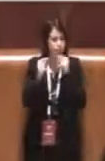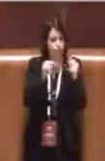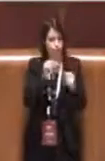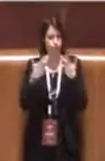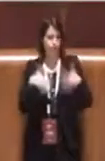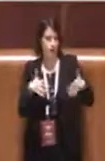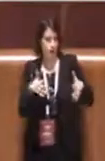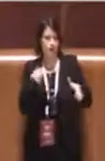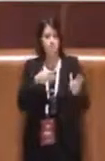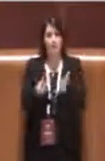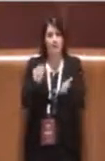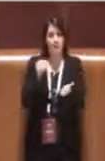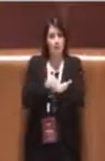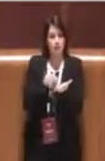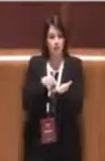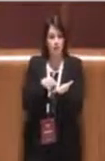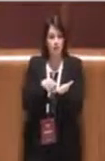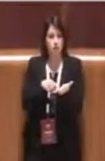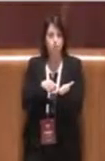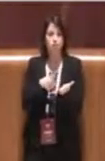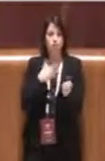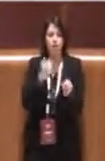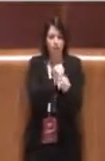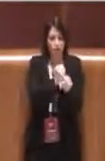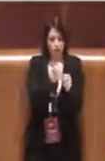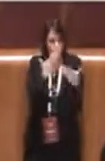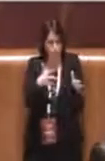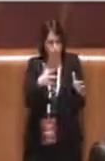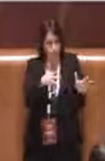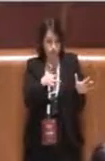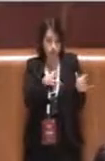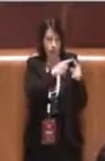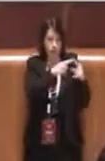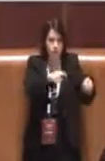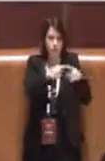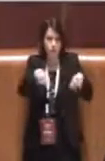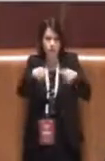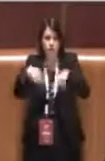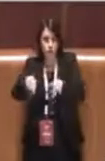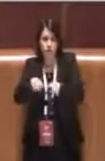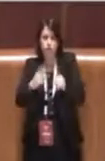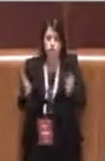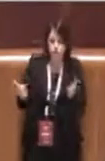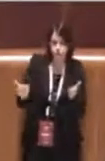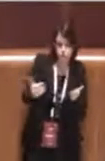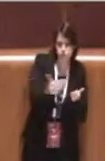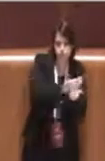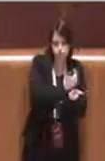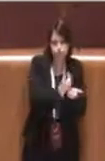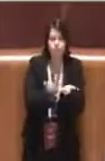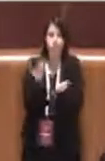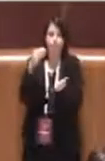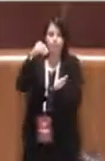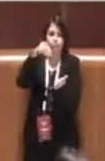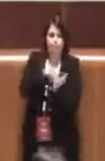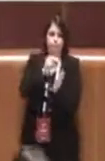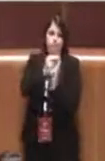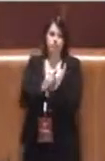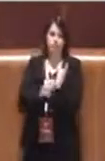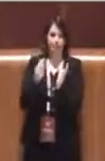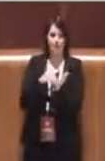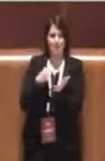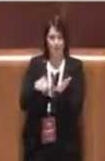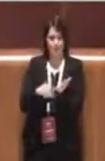sono le risultanze di quello appunto che è emerso in occasione dell'ultima Commissione,